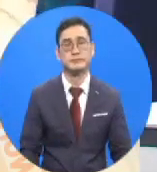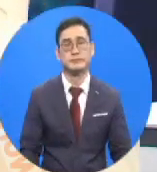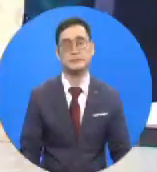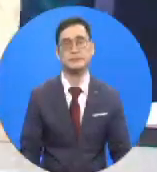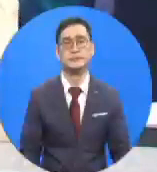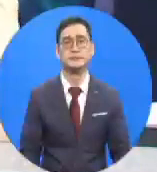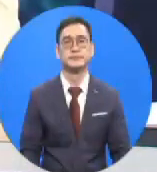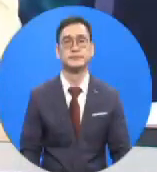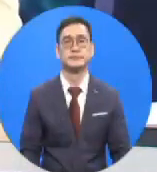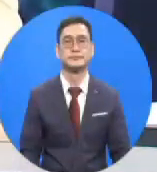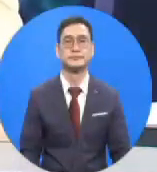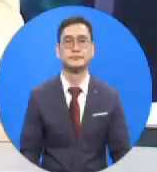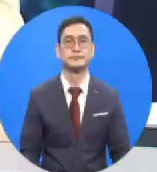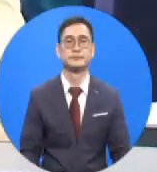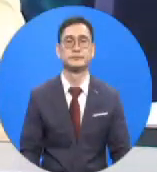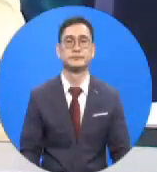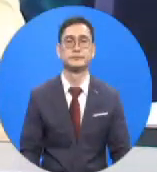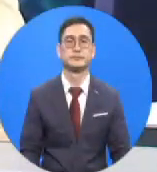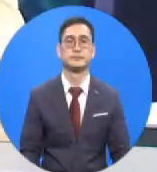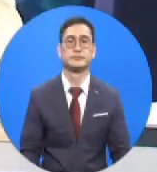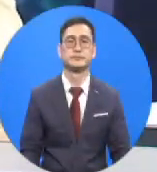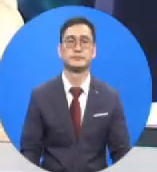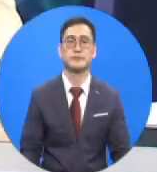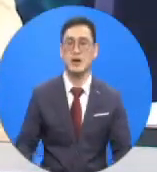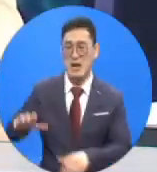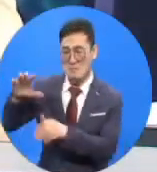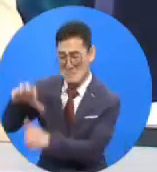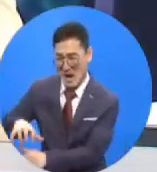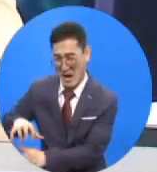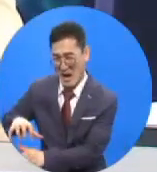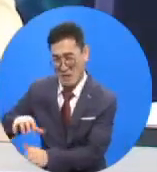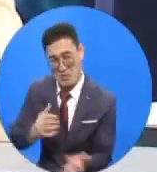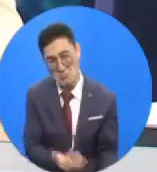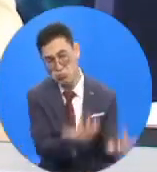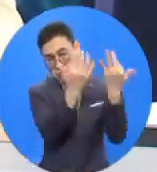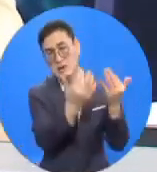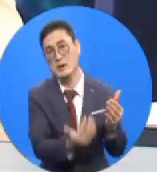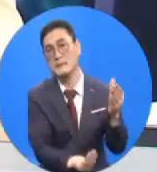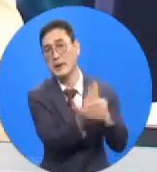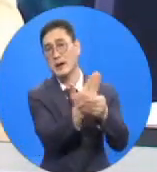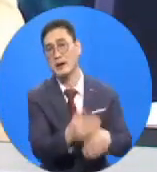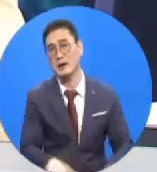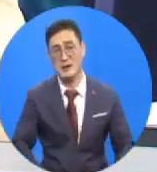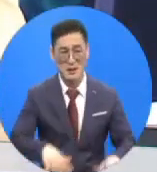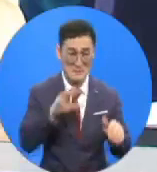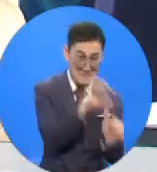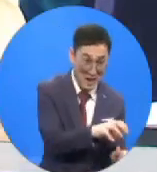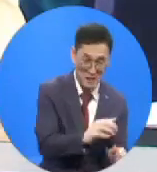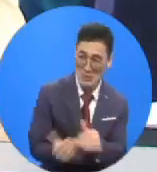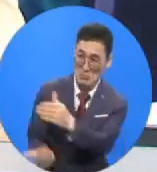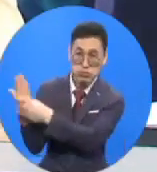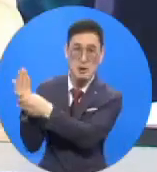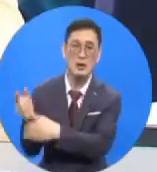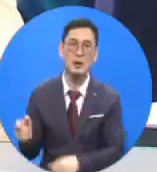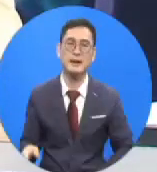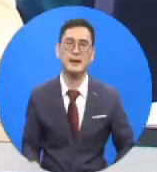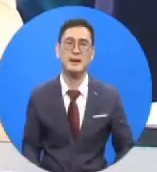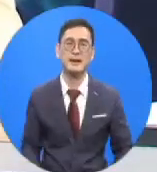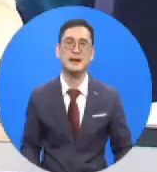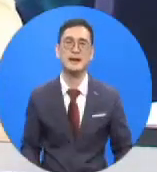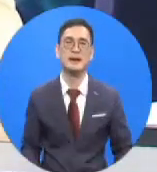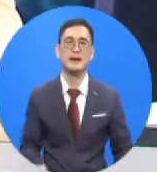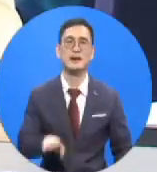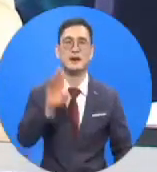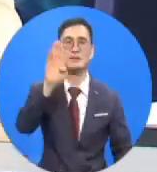교수님 지금이 원주여행 빼서는 품 섞어 오히려 우려된다 근데 아무 다 정부는 3단계로 바로 가자는 경제에 타격이 너무 큰 거 같고 그래서